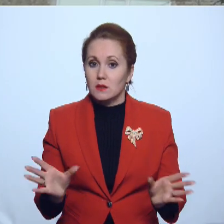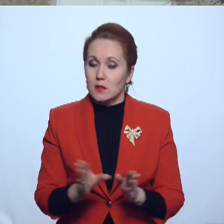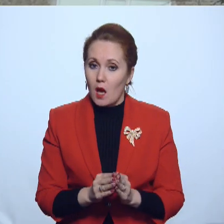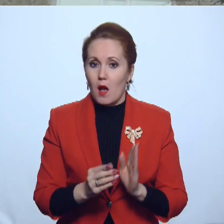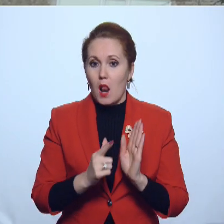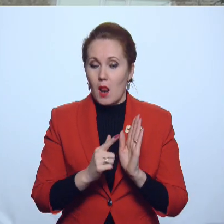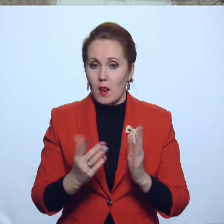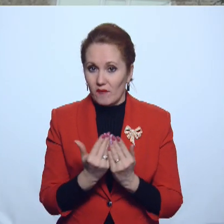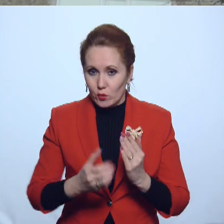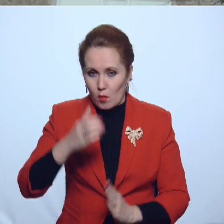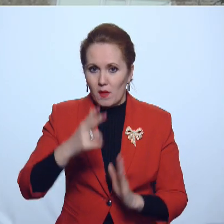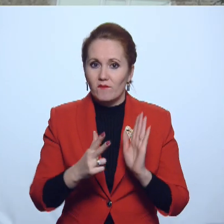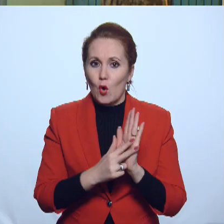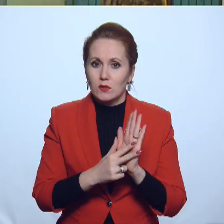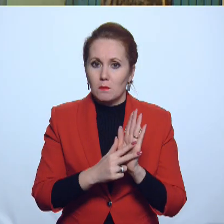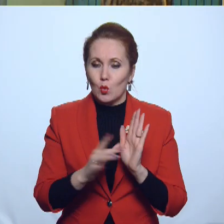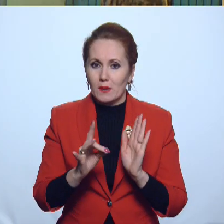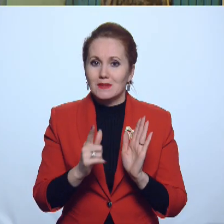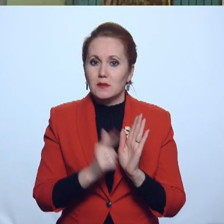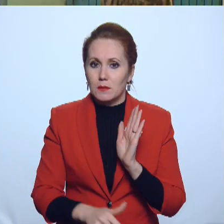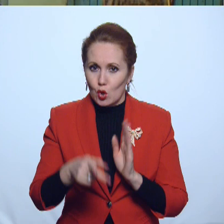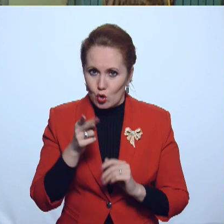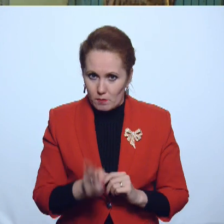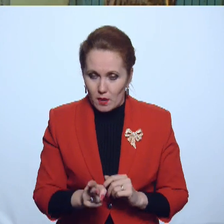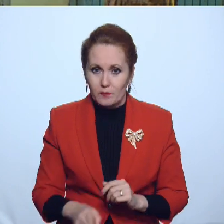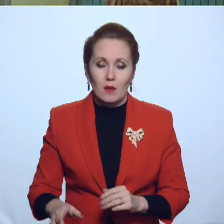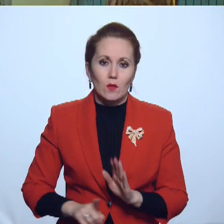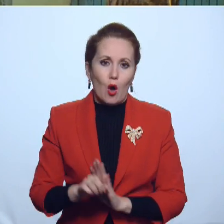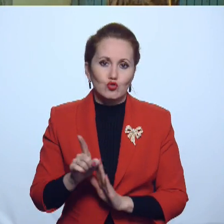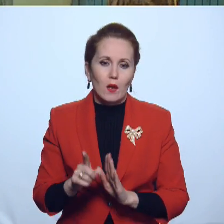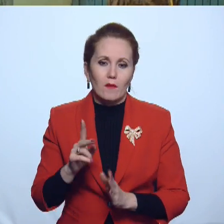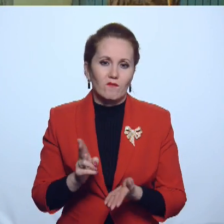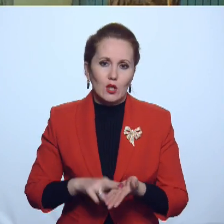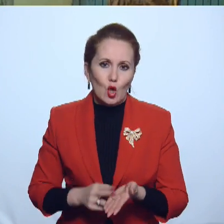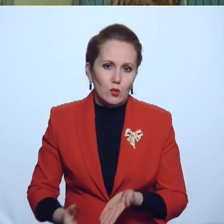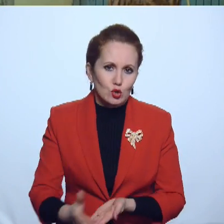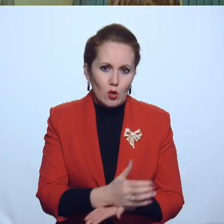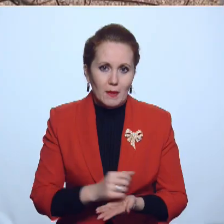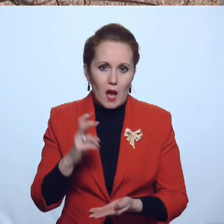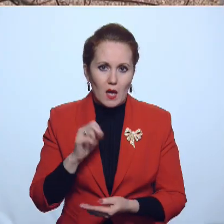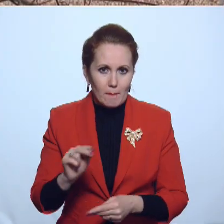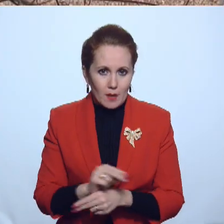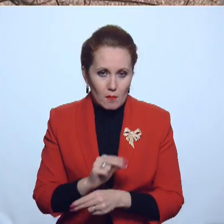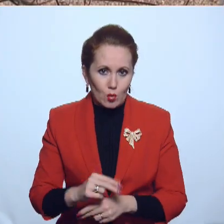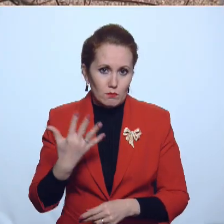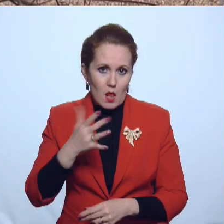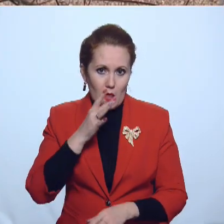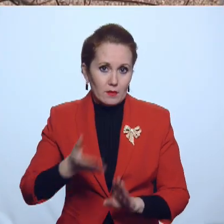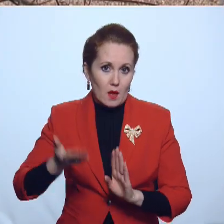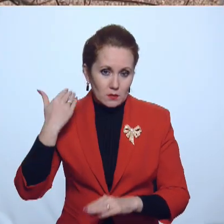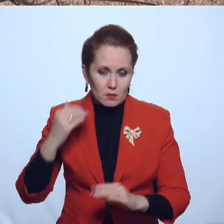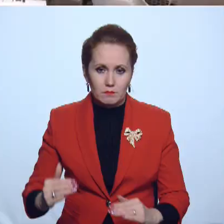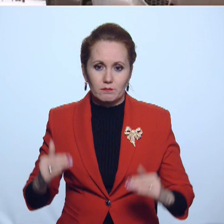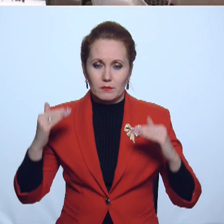70 копеек. В Удмуртии взносы на капремонт стали собирать 5 лет назад, и впервые размер платы подняли в январе